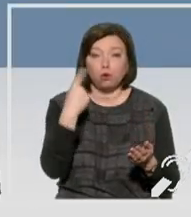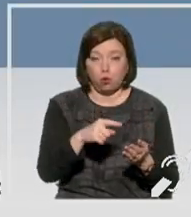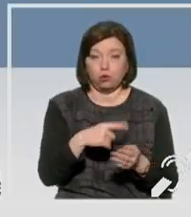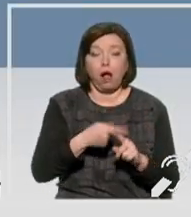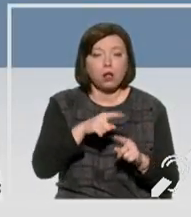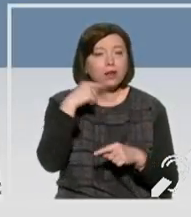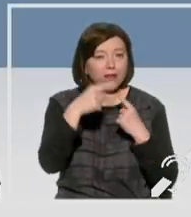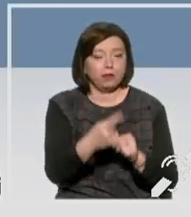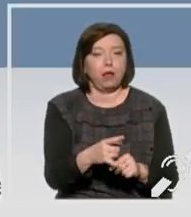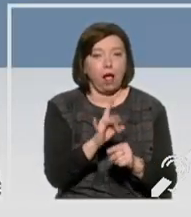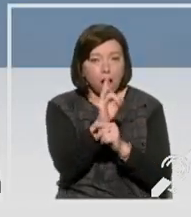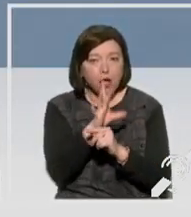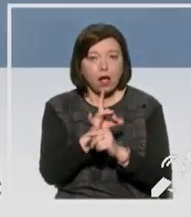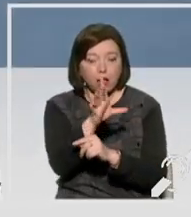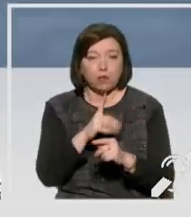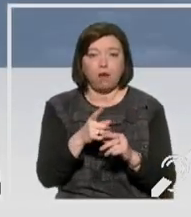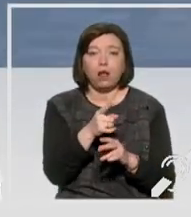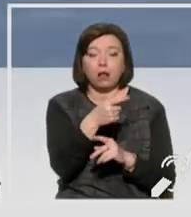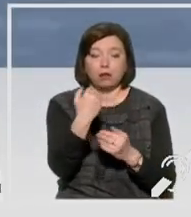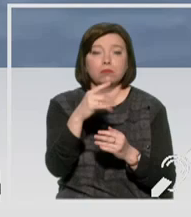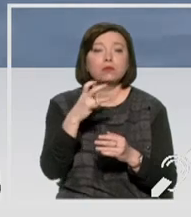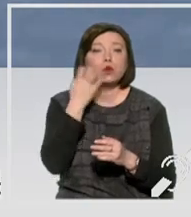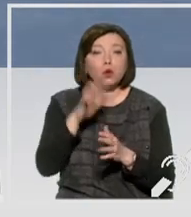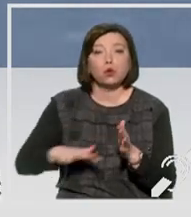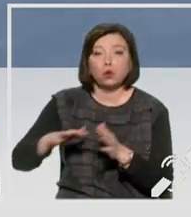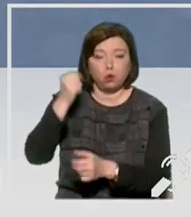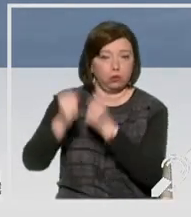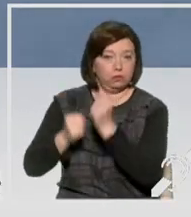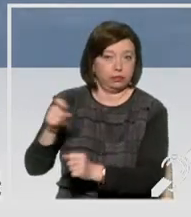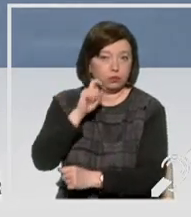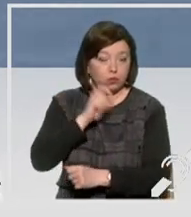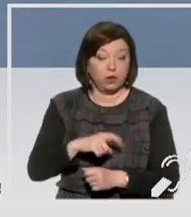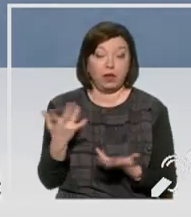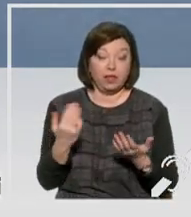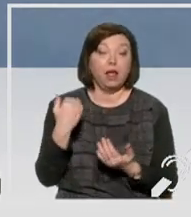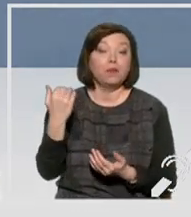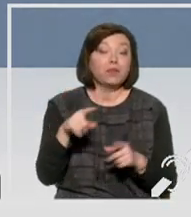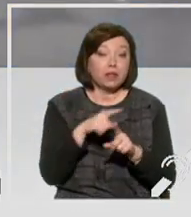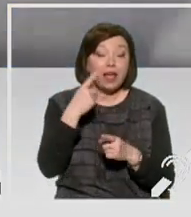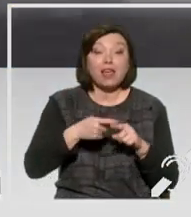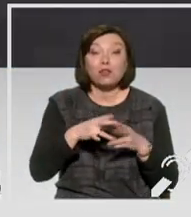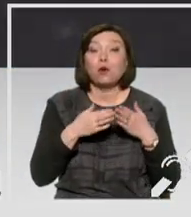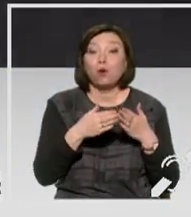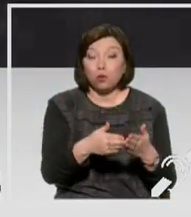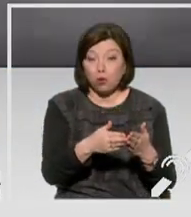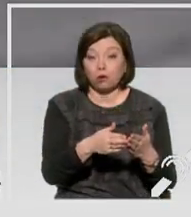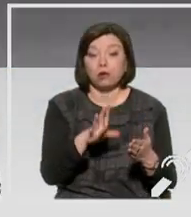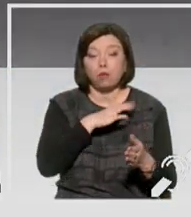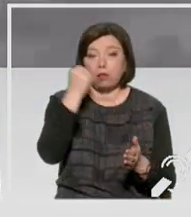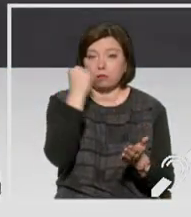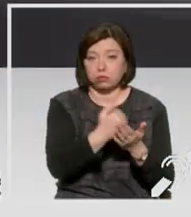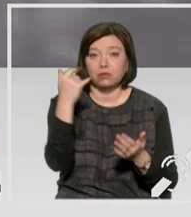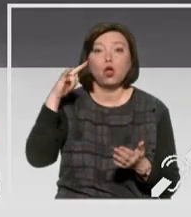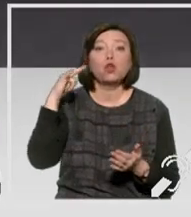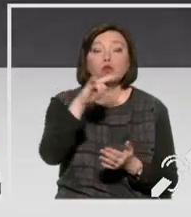lansa periodic rachete, în special asupra regiunilor sudice ale țării. Serviciul ucrainean de informații a comunicat că nava Cezarul Kunikov a fost atacată